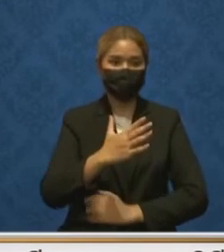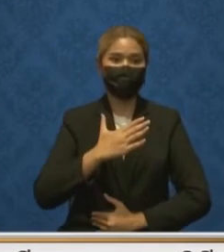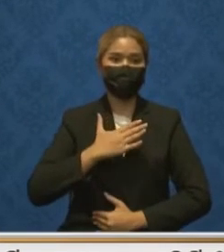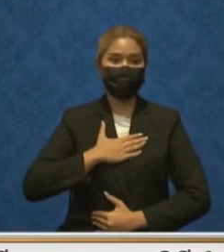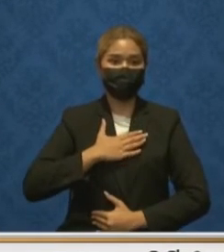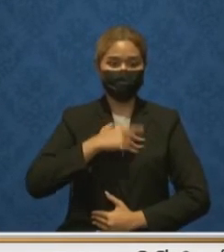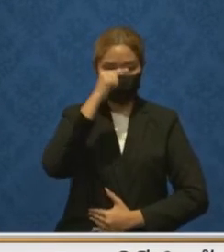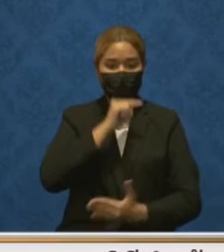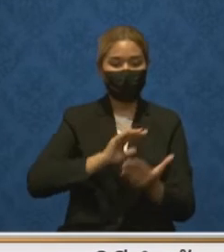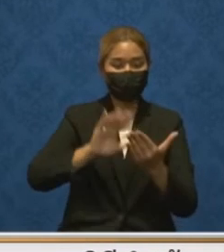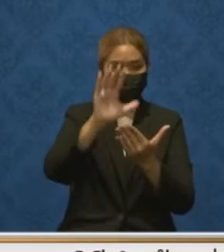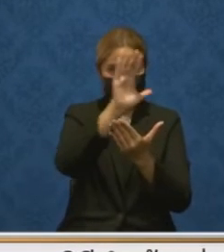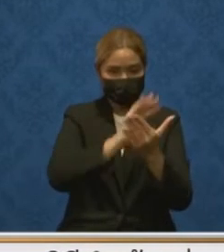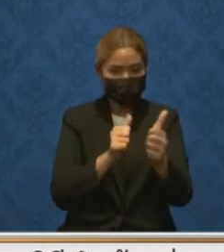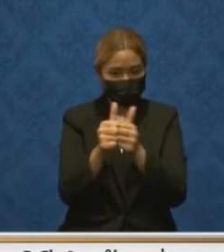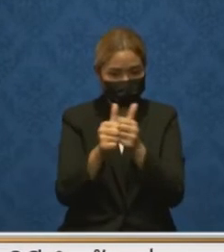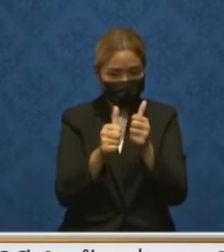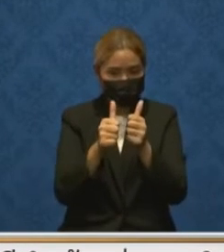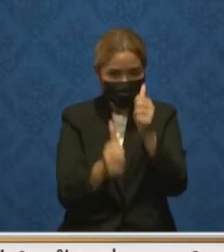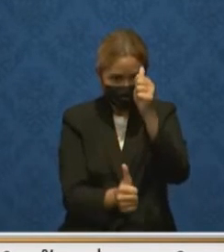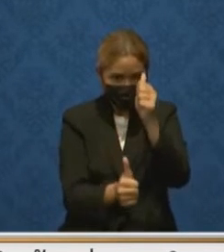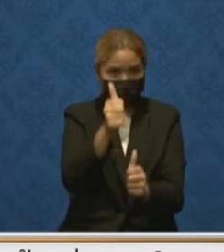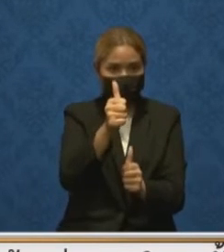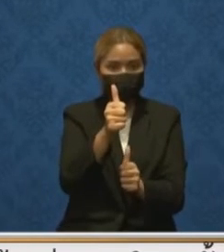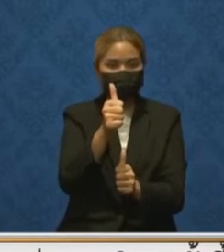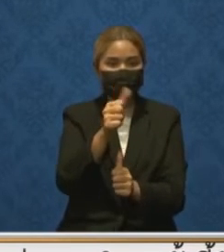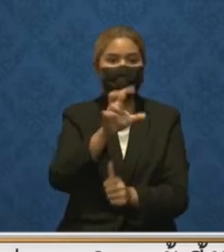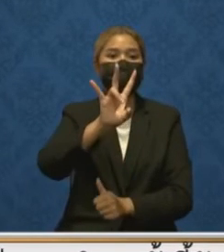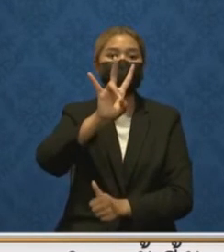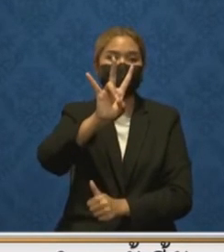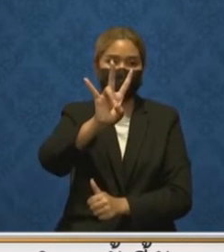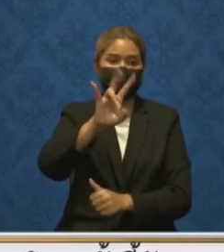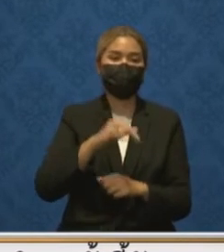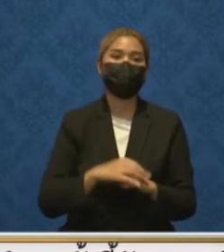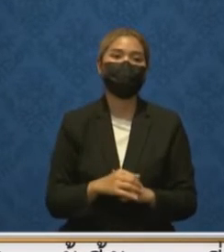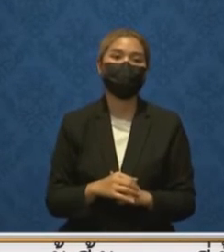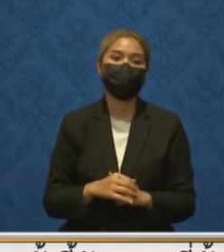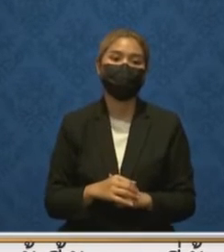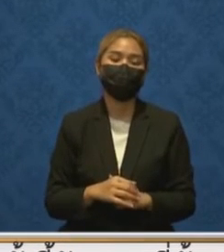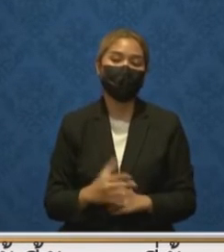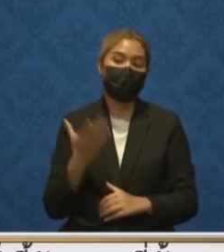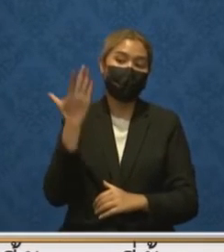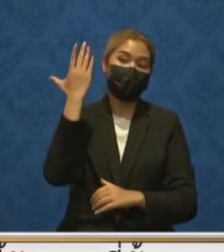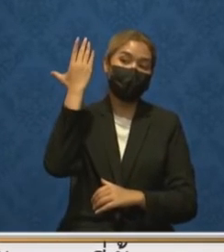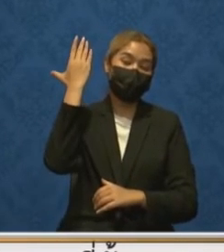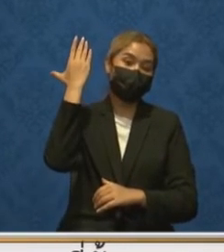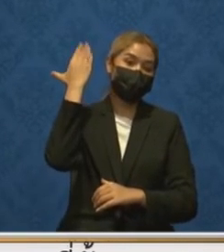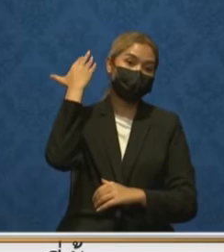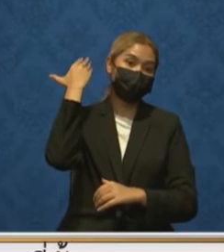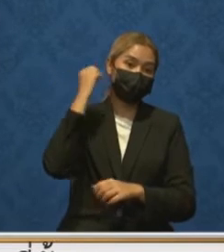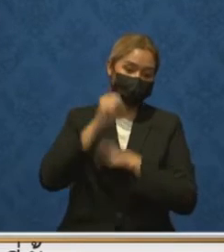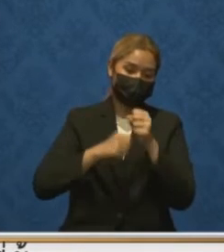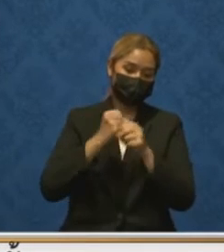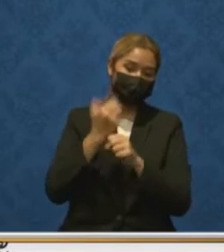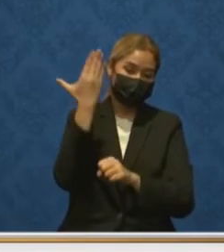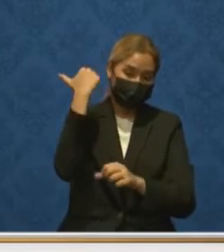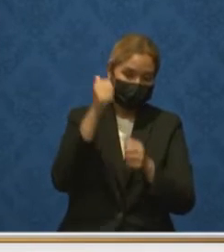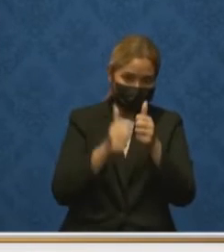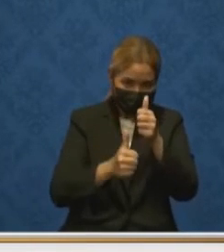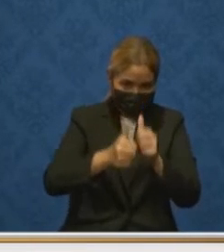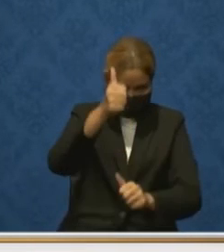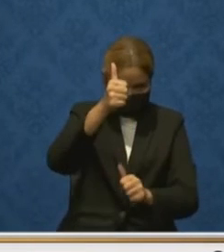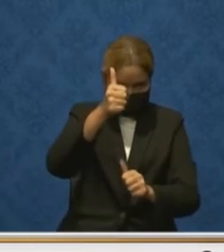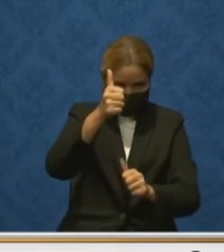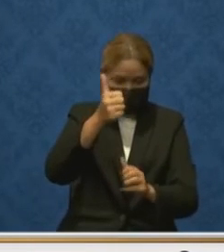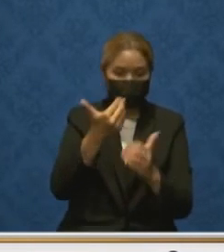งแล้วก็ในรัฐบาลนี่ล่าสุดได้ 2 ปีซ้อนครับคือปีที่แล้วเราได้แ้มข้าวโลกปีก่อนหนานั้นอก